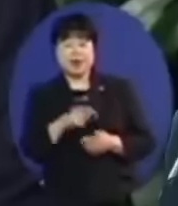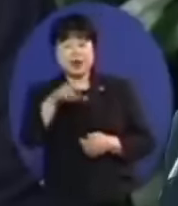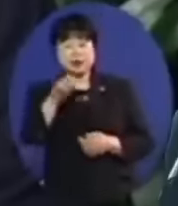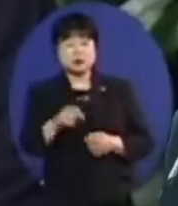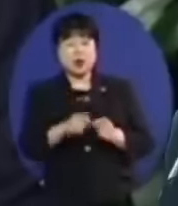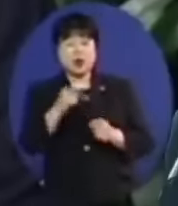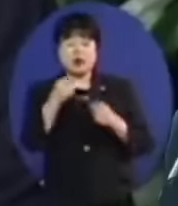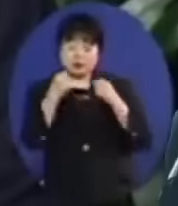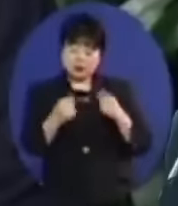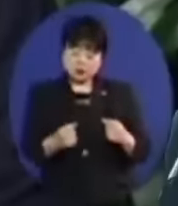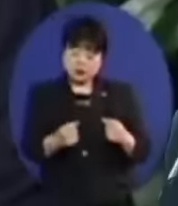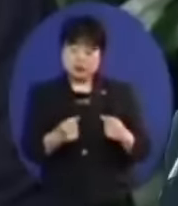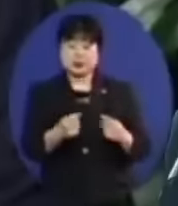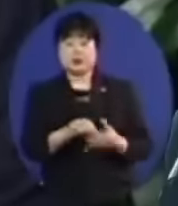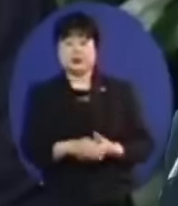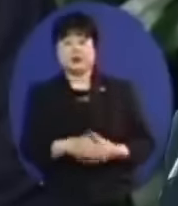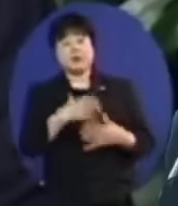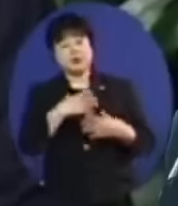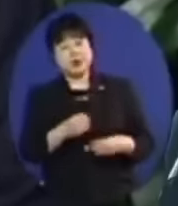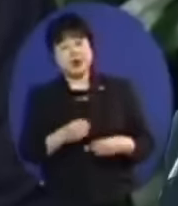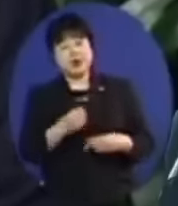오래 있어야